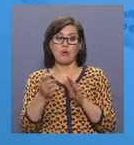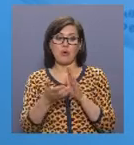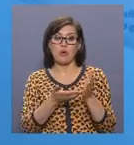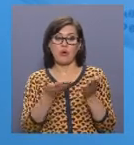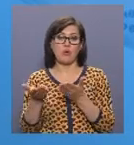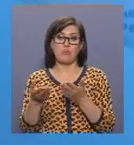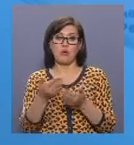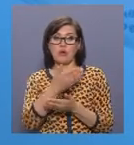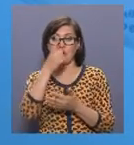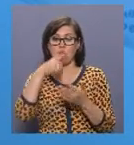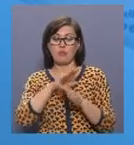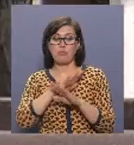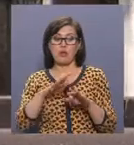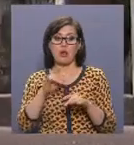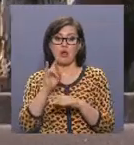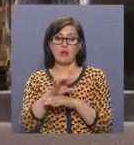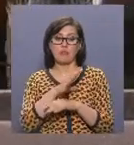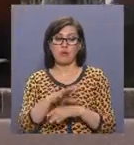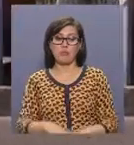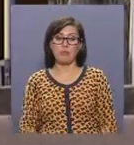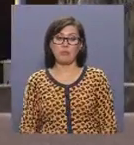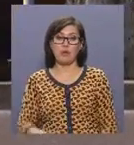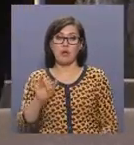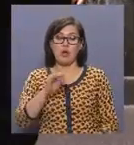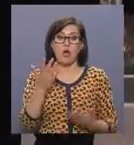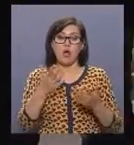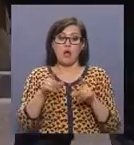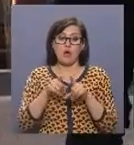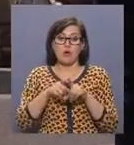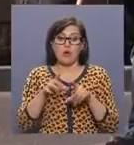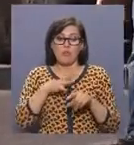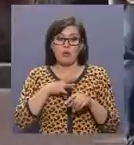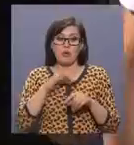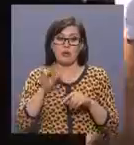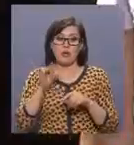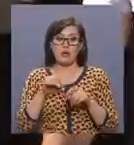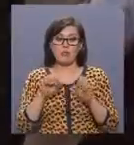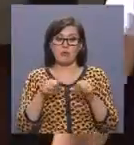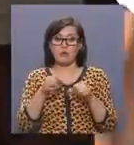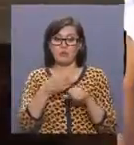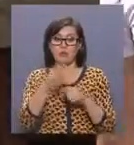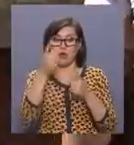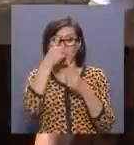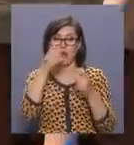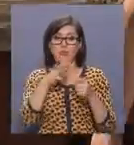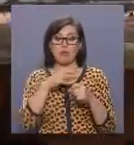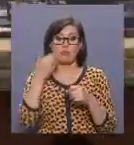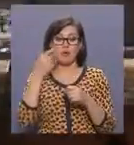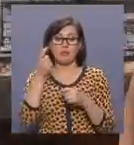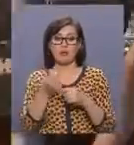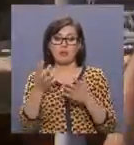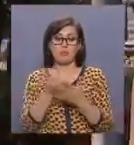шақыртуларына сенбей алданып қалмаңыздар. Бұл не деген батпан құйрық айдалада жатқан құйрық демекші. Бұқара оңай олжа арзан